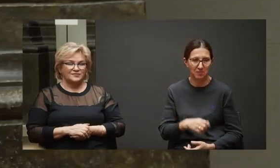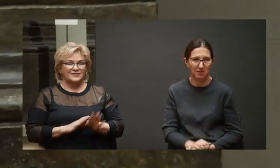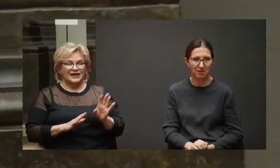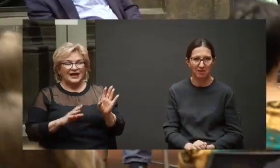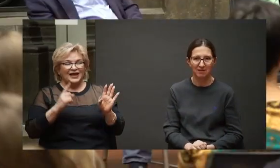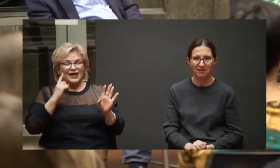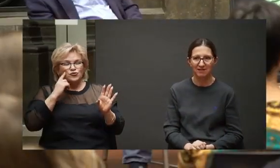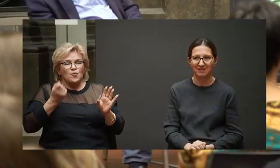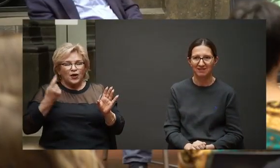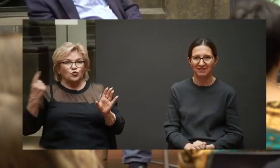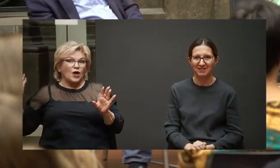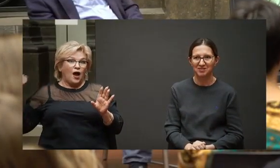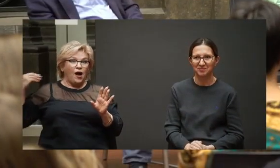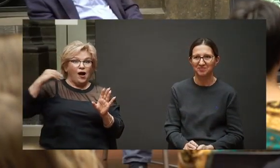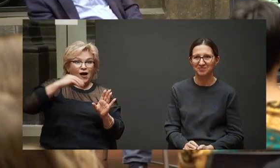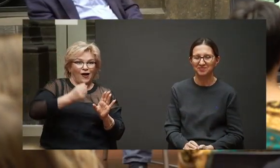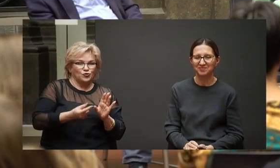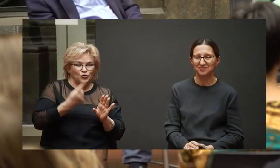думаю, оттуда. С небес, да.